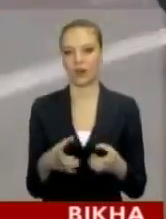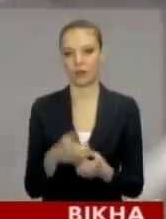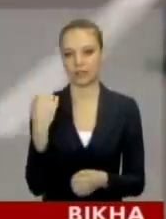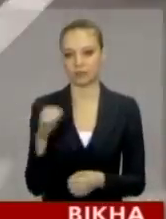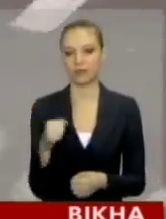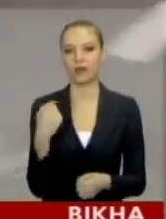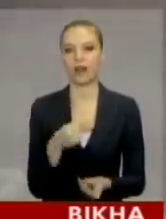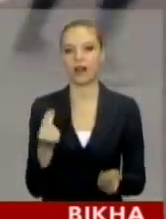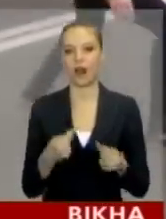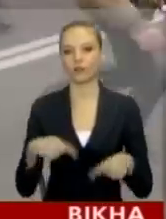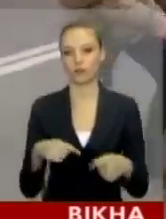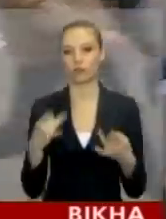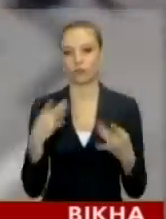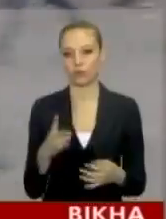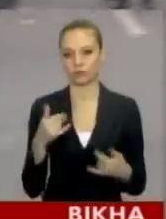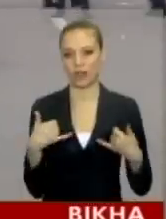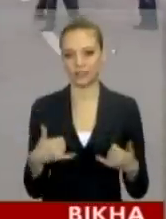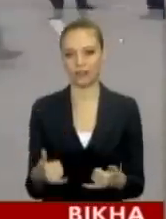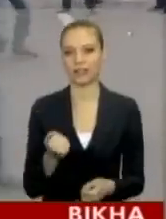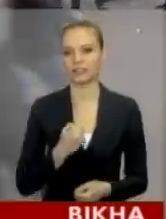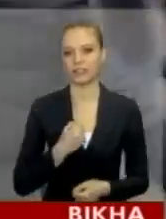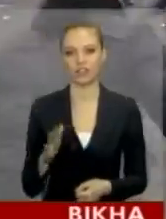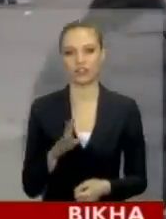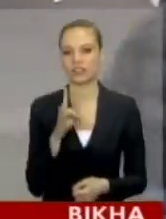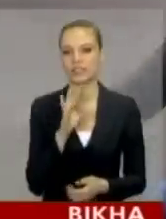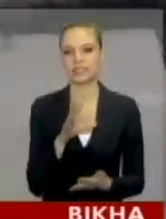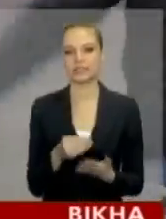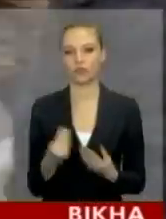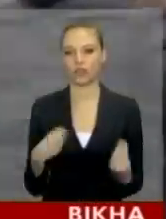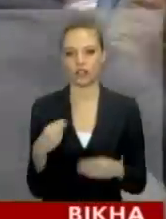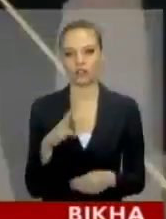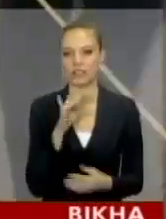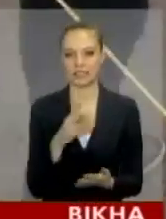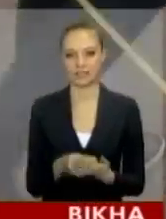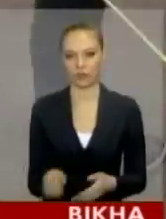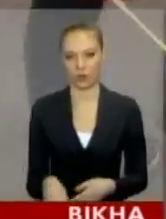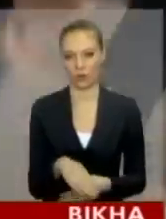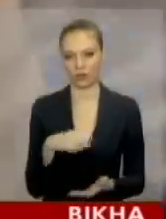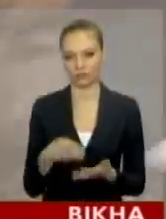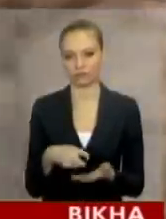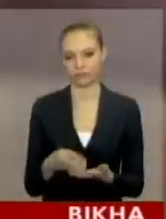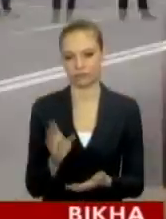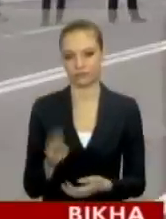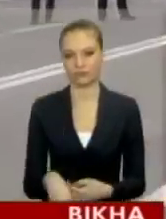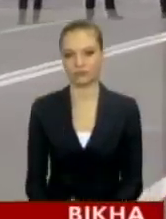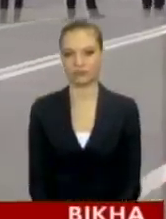переможниці. Грають футболісти просто на асфальті, не жаліючи ані своїх речей, ані своїх колін.